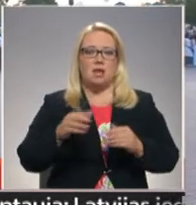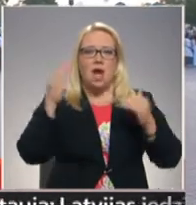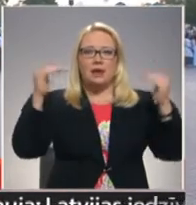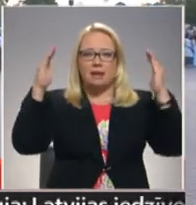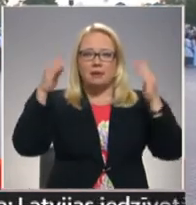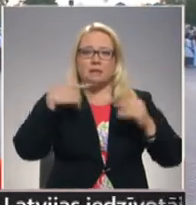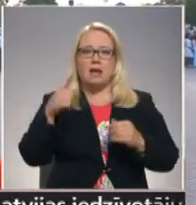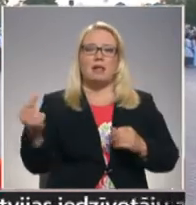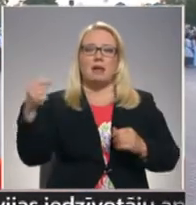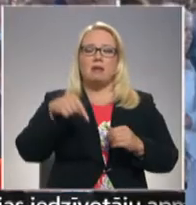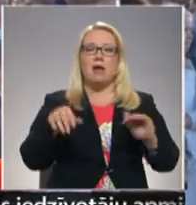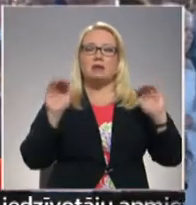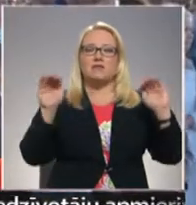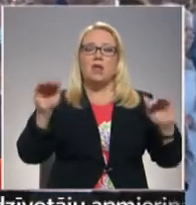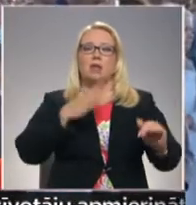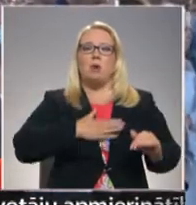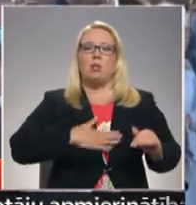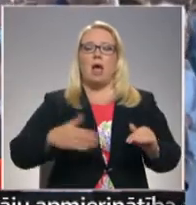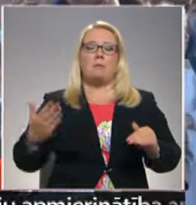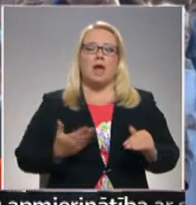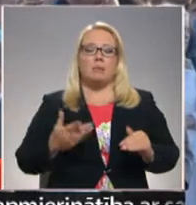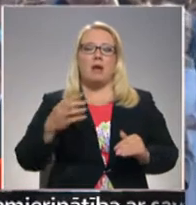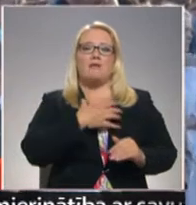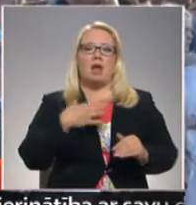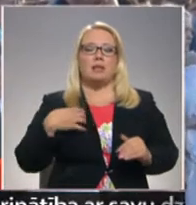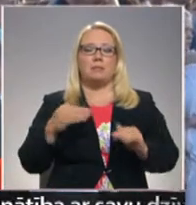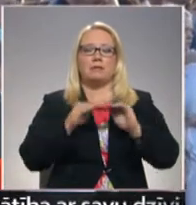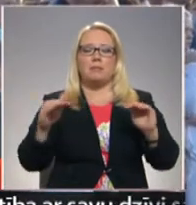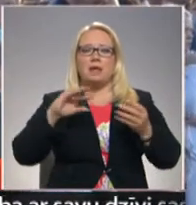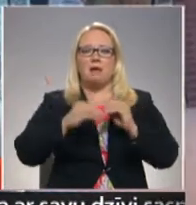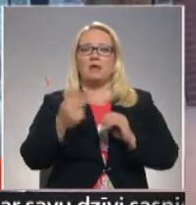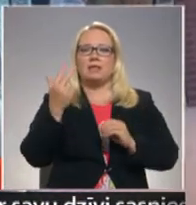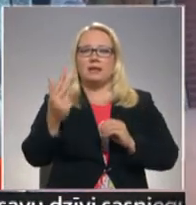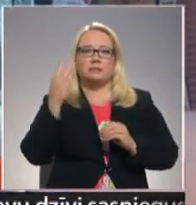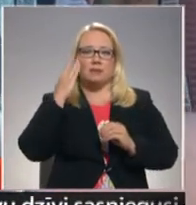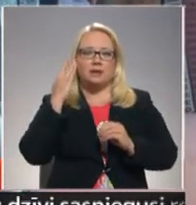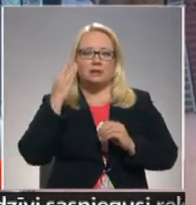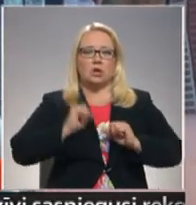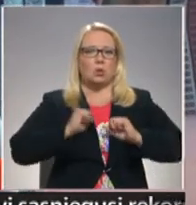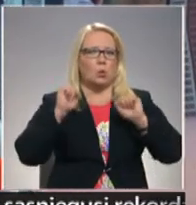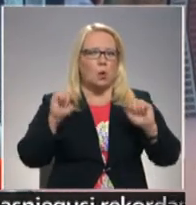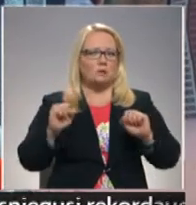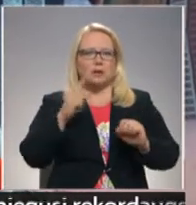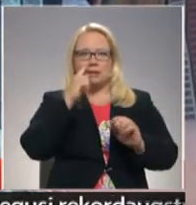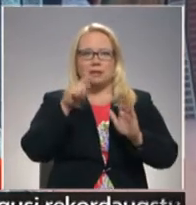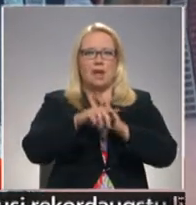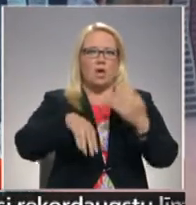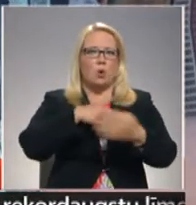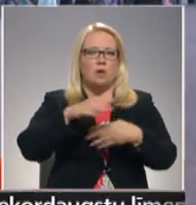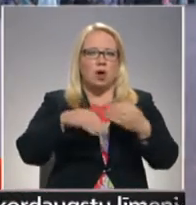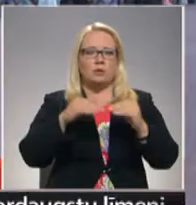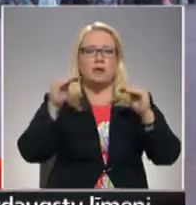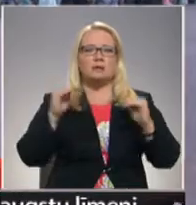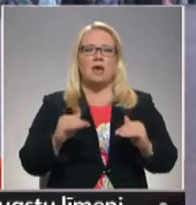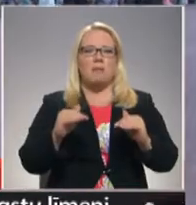lai ienāktu svētība un labklājība, valdības līmenī būtu jāievēro 3 darbības principi. Rosme – tas ir neiejaukties zemāk stāvošo